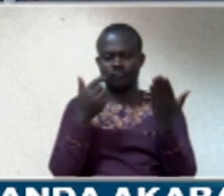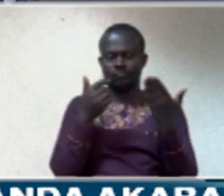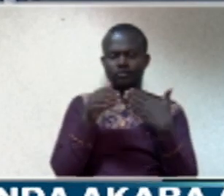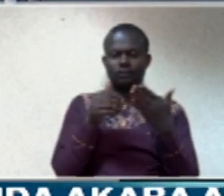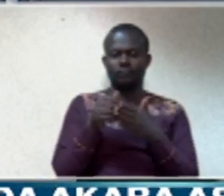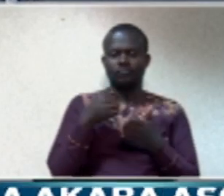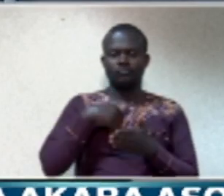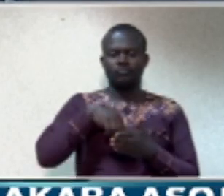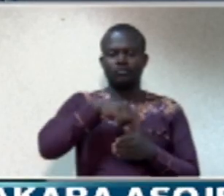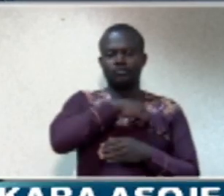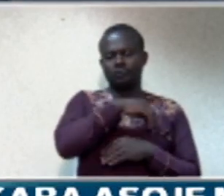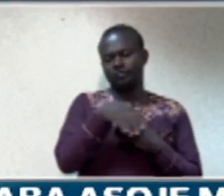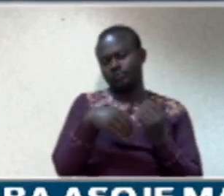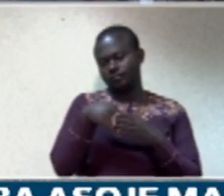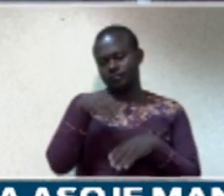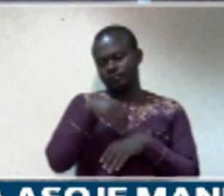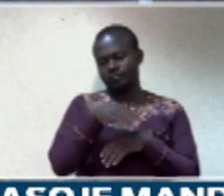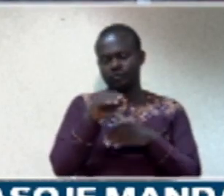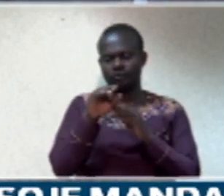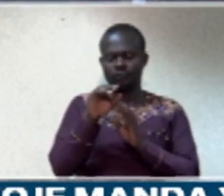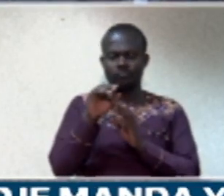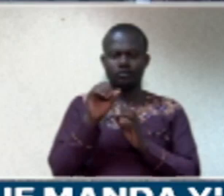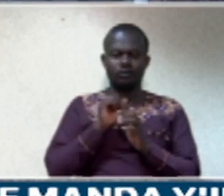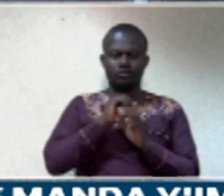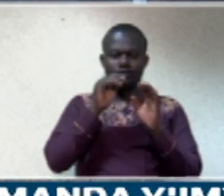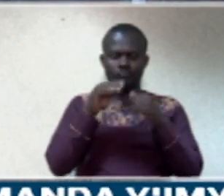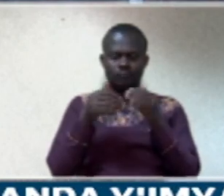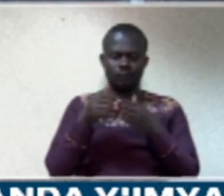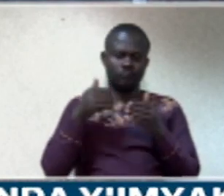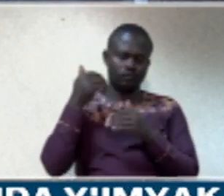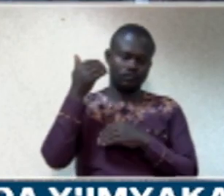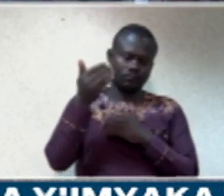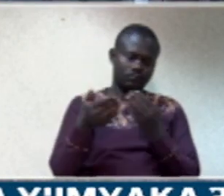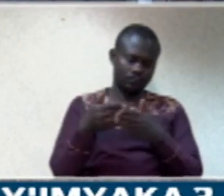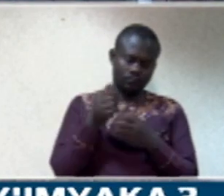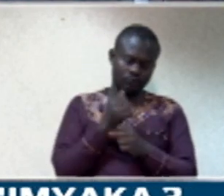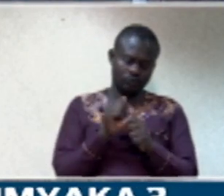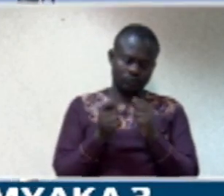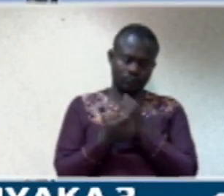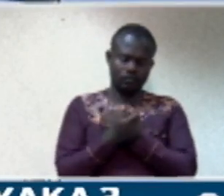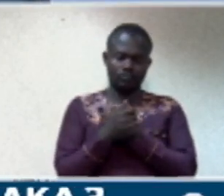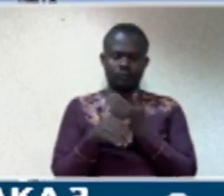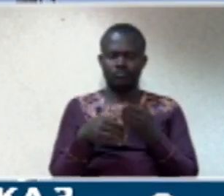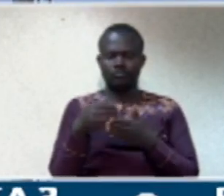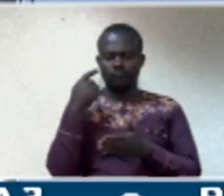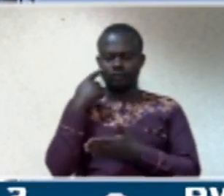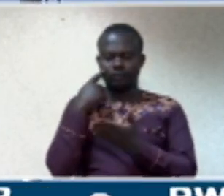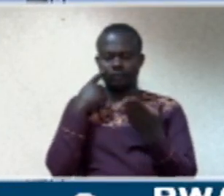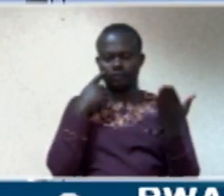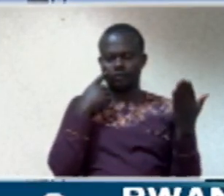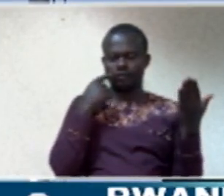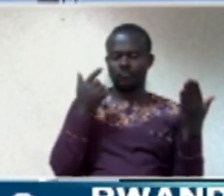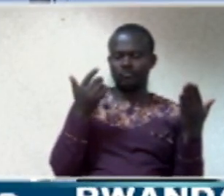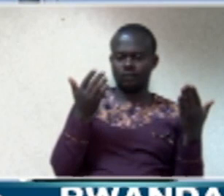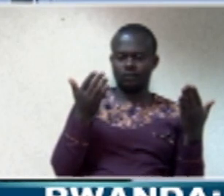yuko byohererezwa Sena hanyuma Sena ikoraho ubugororangingo n'uvuga ngo nabo bakora banyura muri